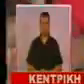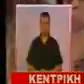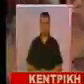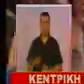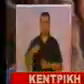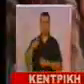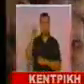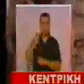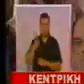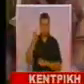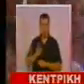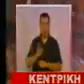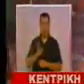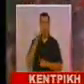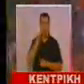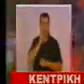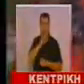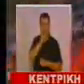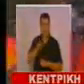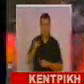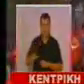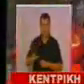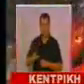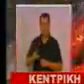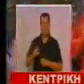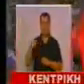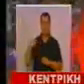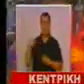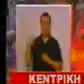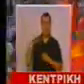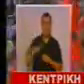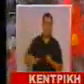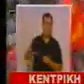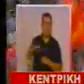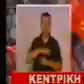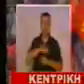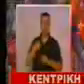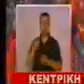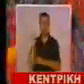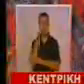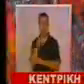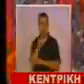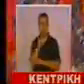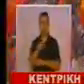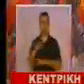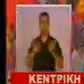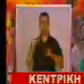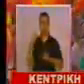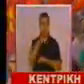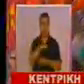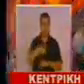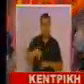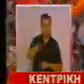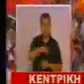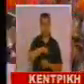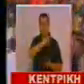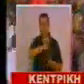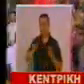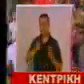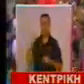συνταξιούχοι, γυναίκες, ακυρώστε τα σχέδια των εκμεταλλευτών και των κομμάτων τους που θέλουν να